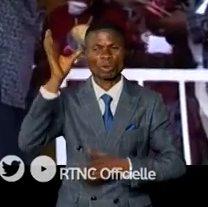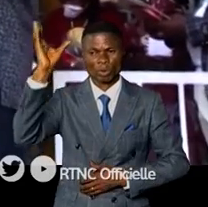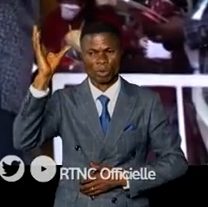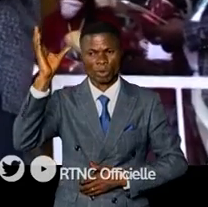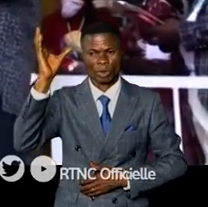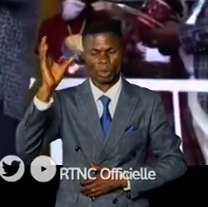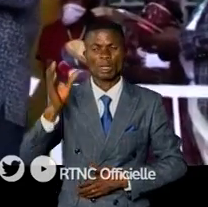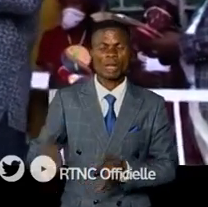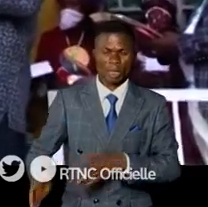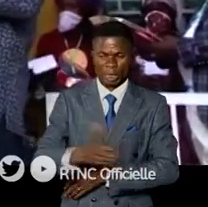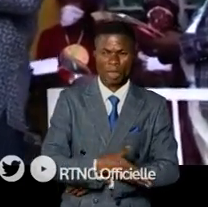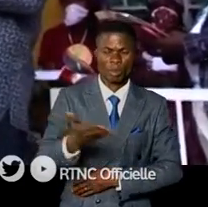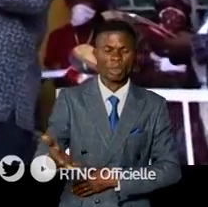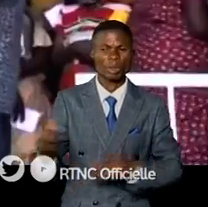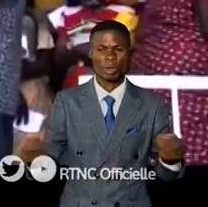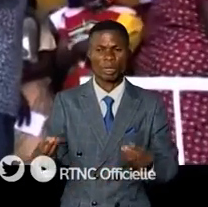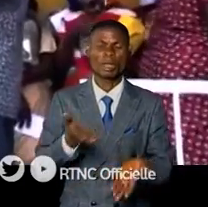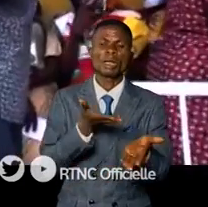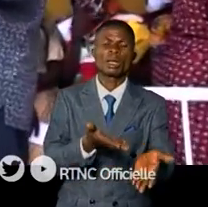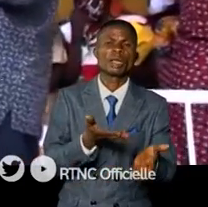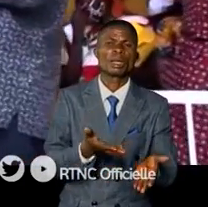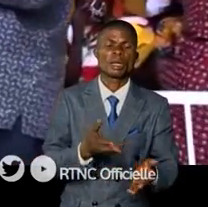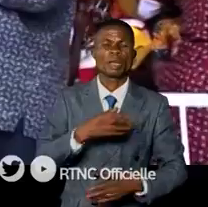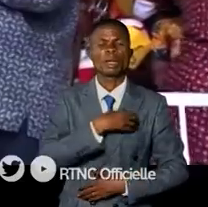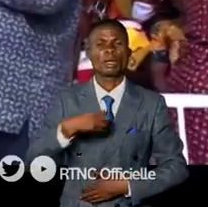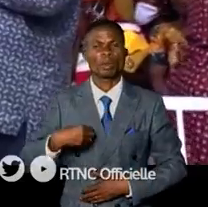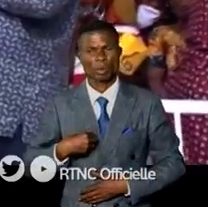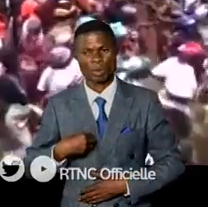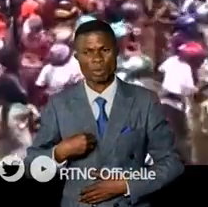d'épargne et de crédit, afin d'aider nos